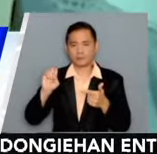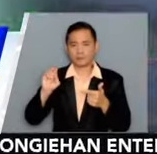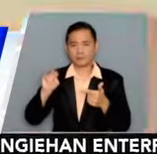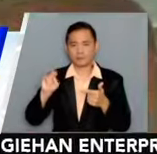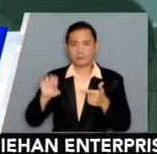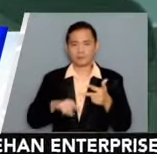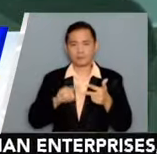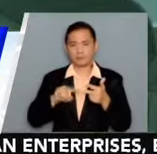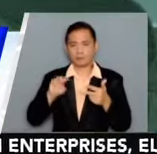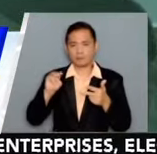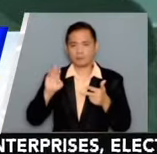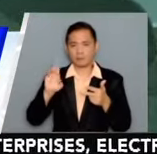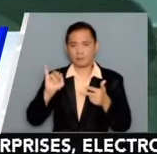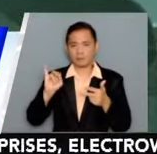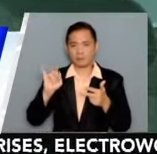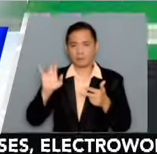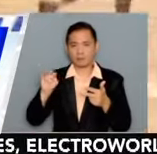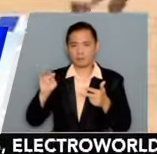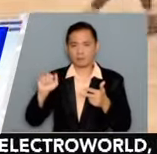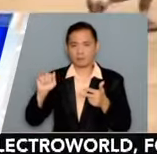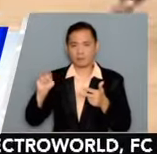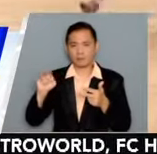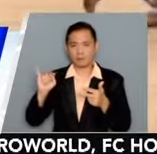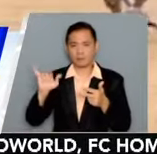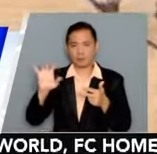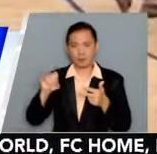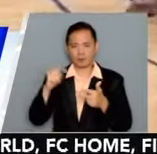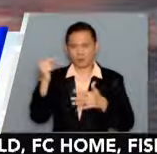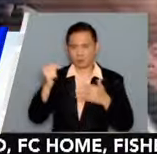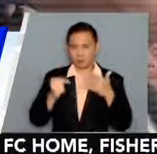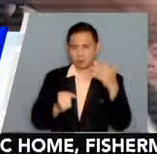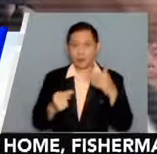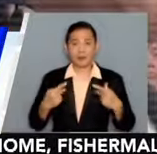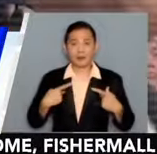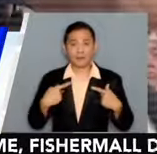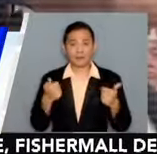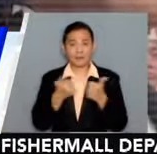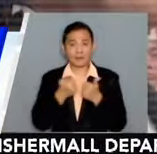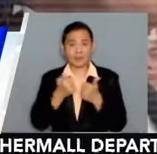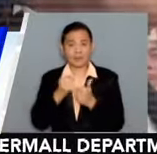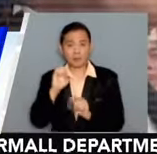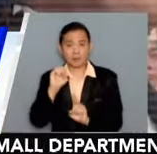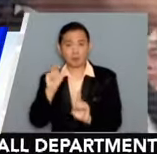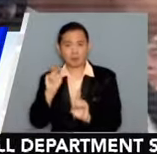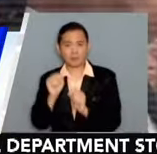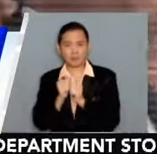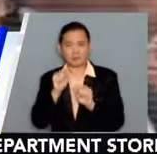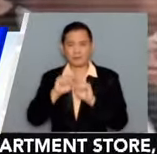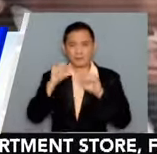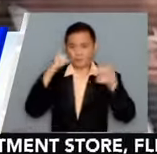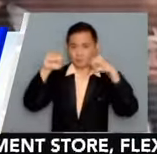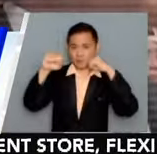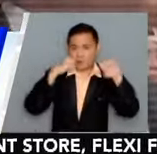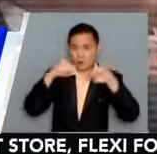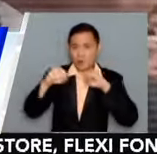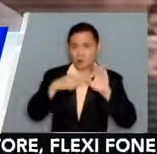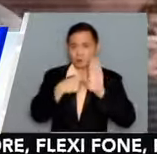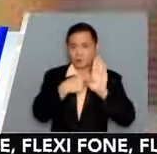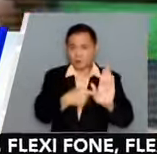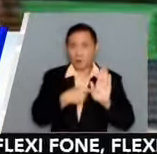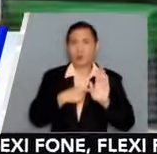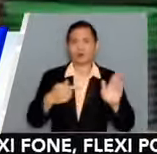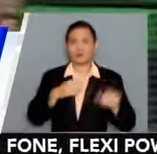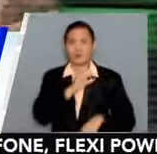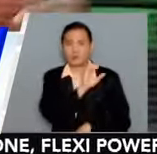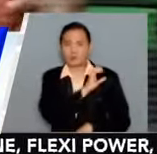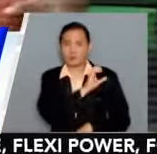Antonio. Maasahan sa Game On ang iba't ibang pananaw sa larangan ng sports, maging ang interview sa mga atleta, coach at iba pang sports